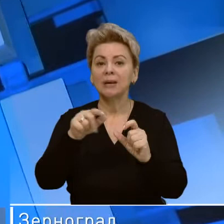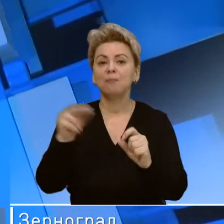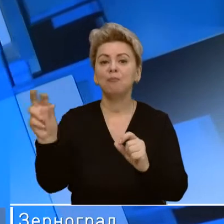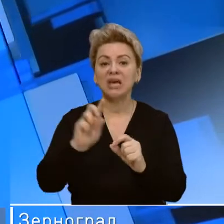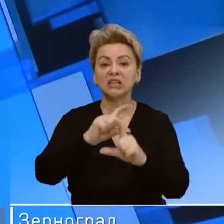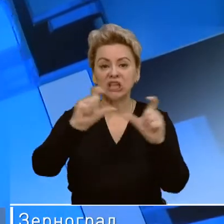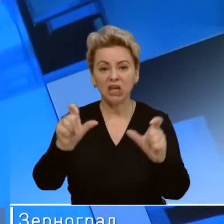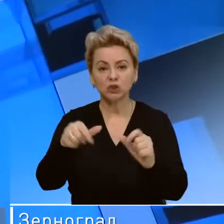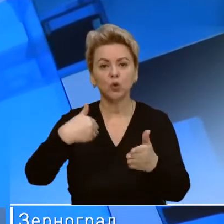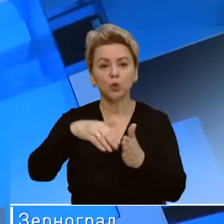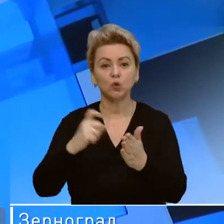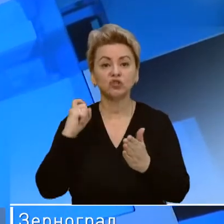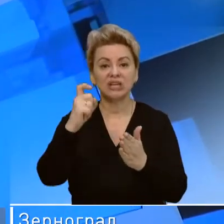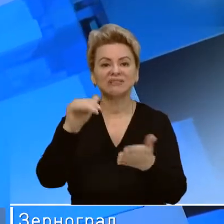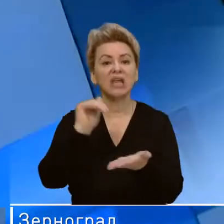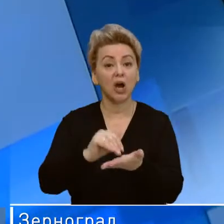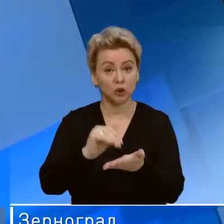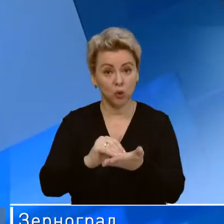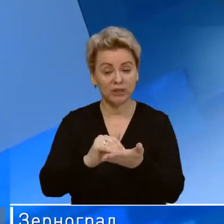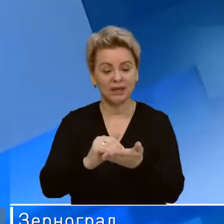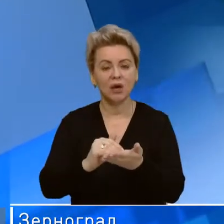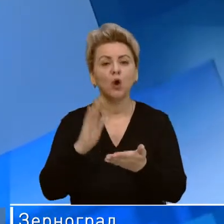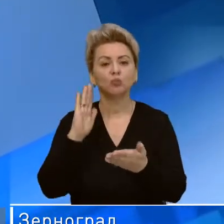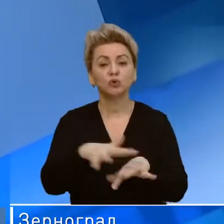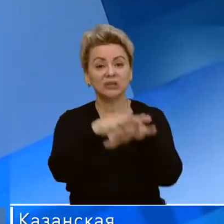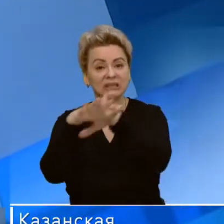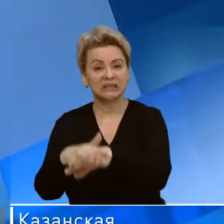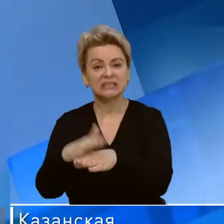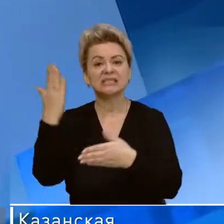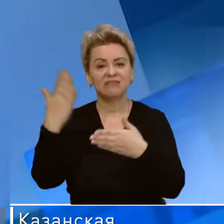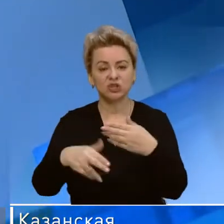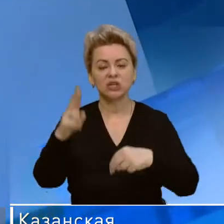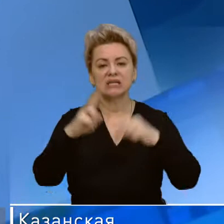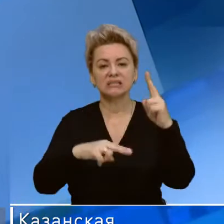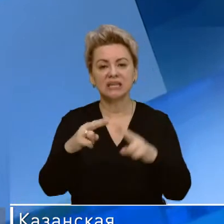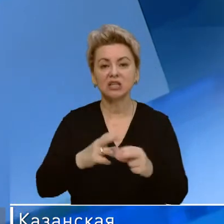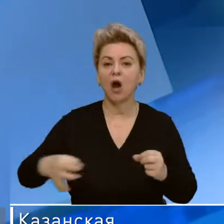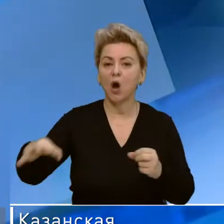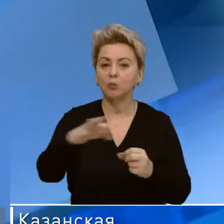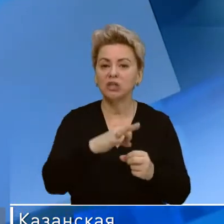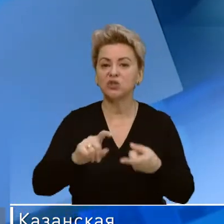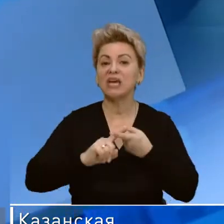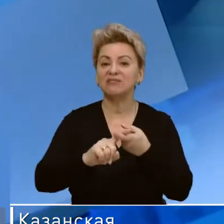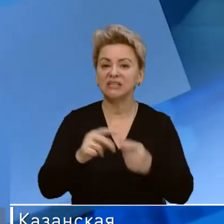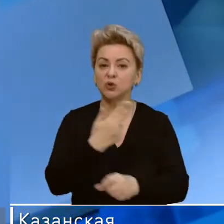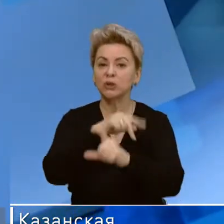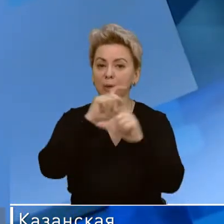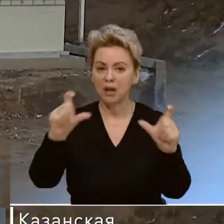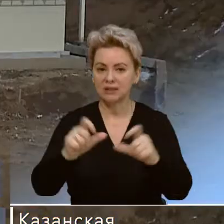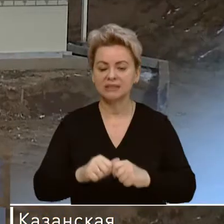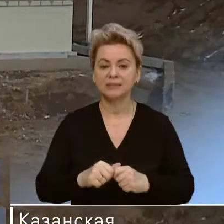Батайске, улучшат трамвайную сеть в Таганроге. Пойдут деньги и на завершение строительства областной инфекционной